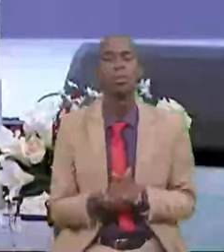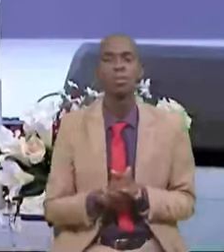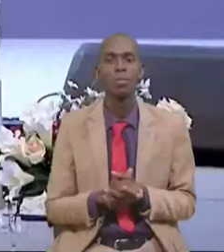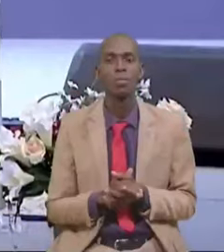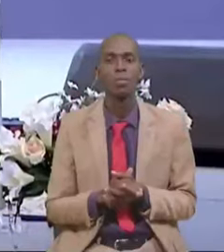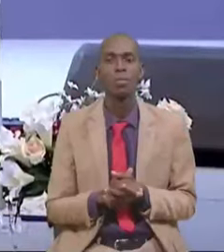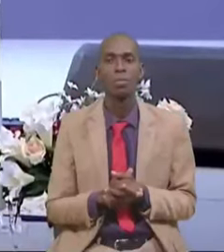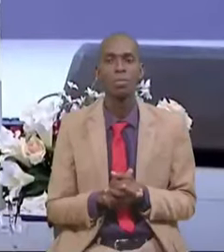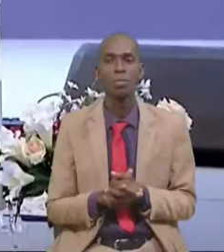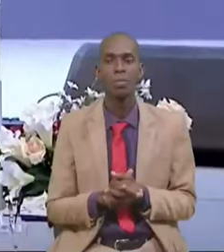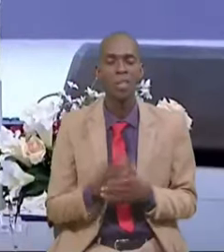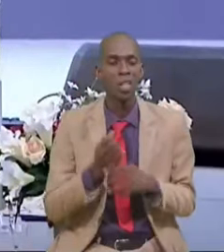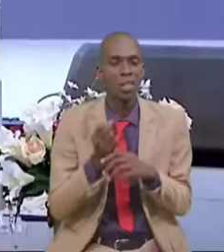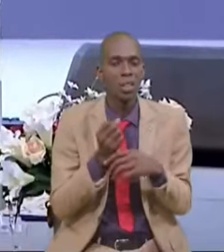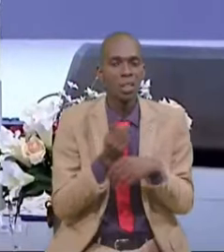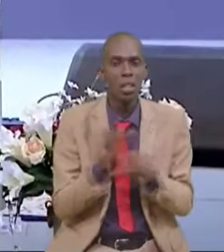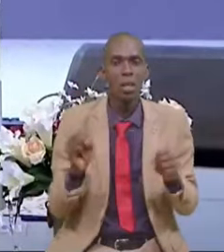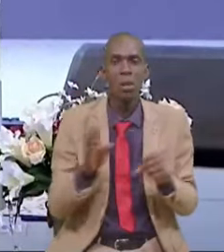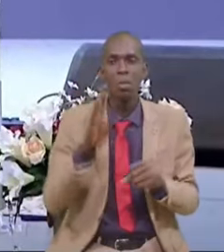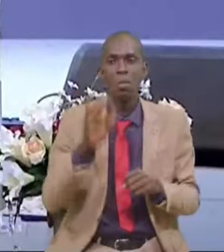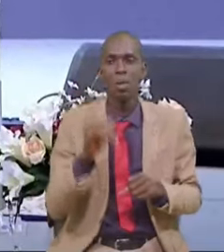Sauvé par la vérité.